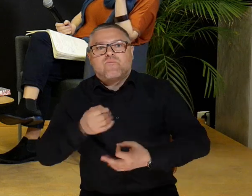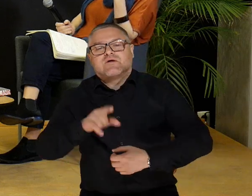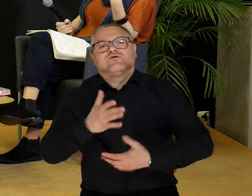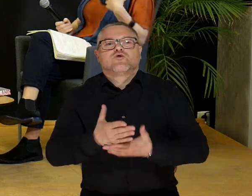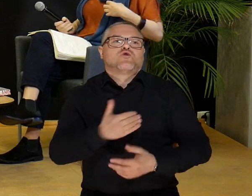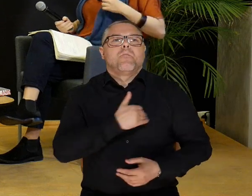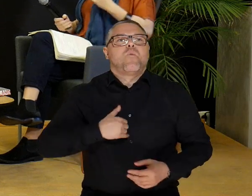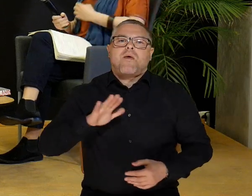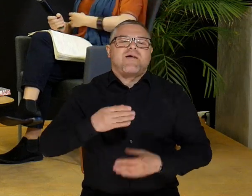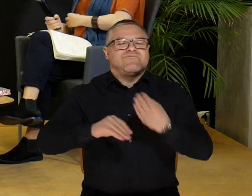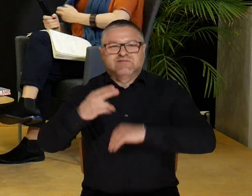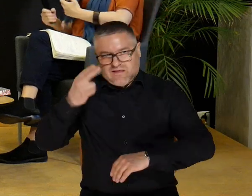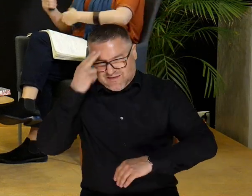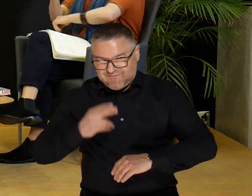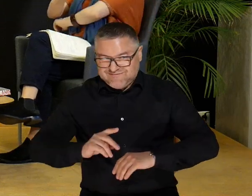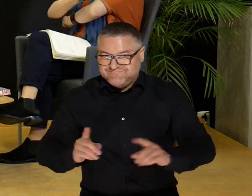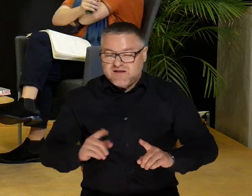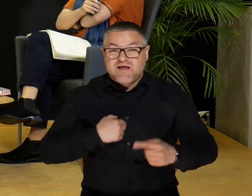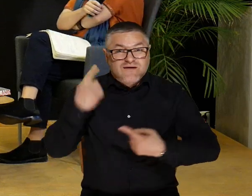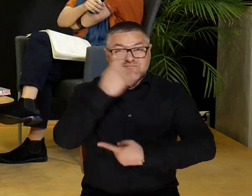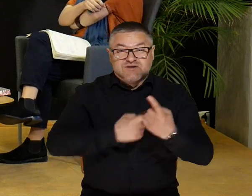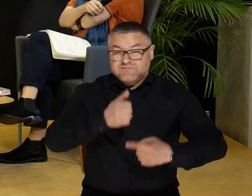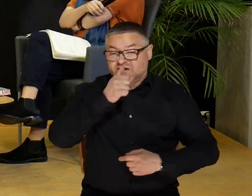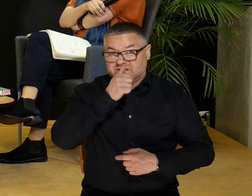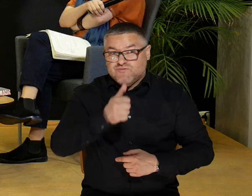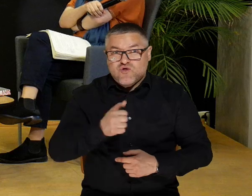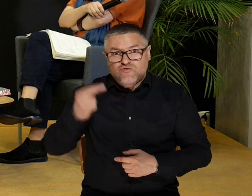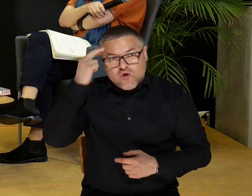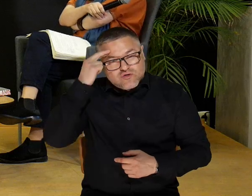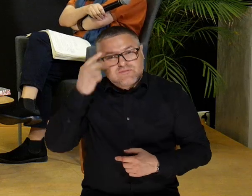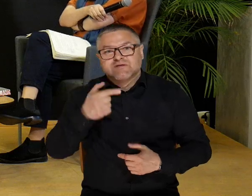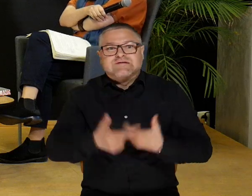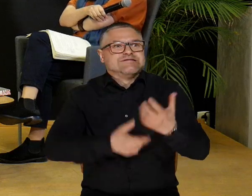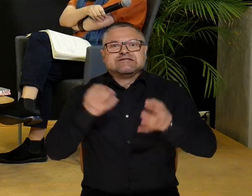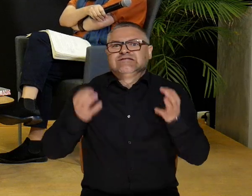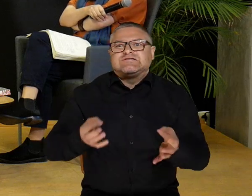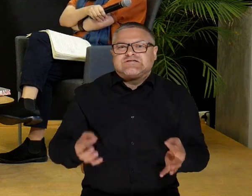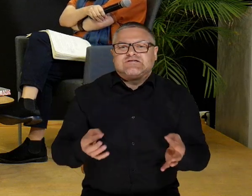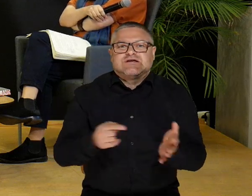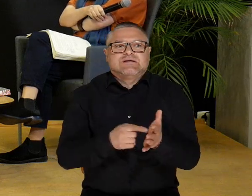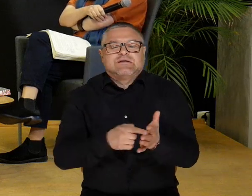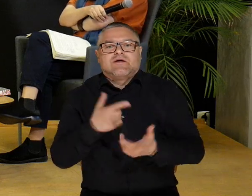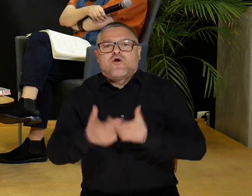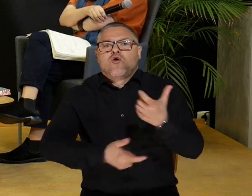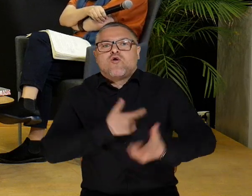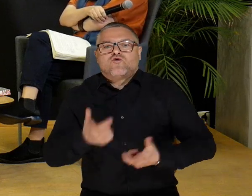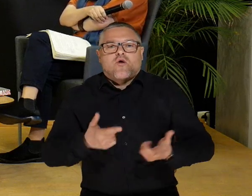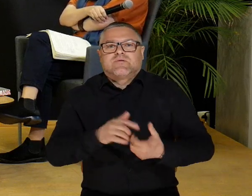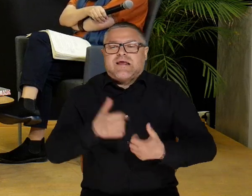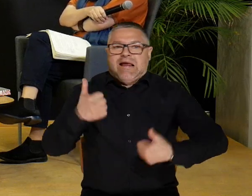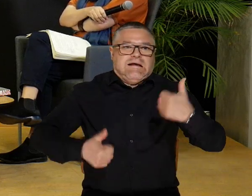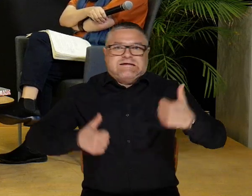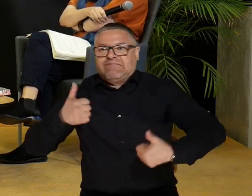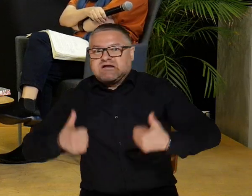Polacy. Ale wydaje mi się, że my nie jesteśmy w stanie zrozumieć tego negacjonizmu dzisiaj, czyli tej tendencji właśnie tej